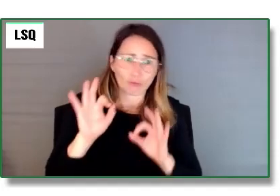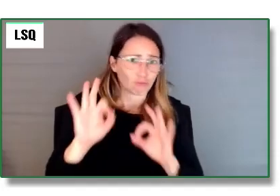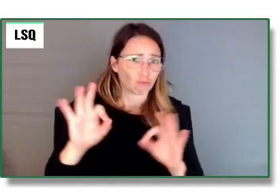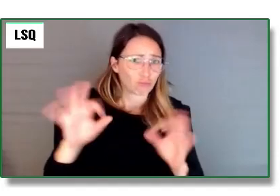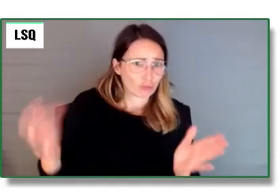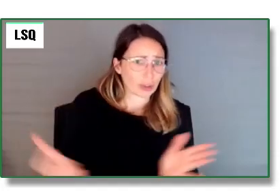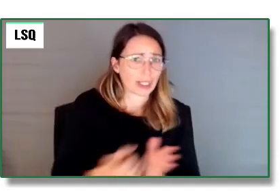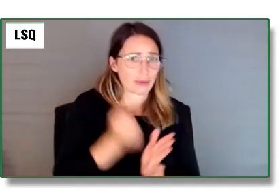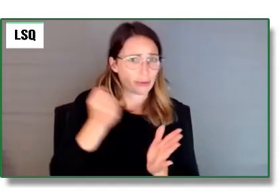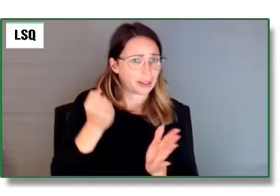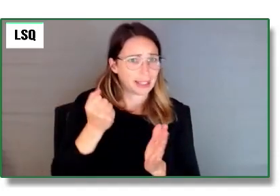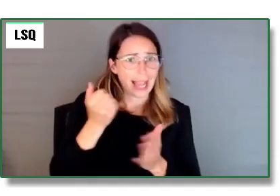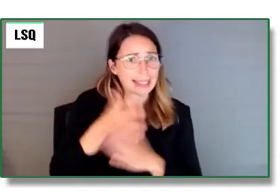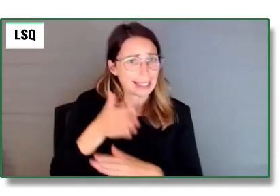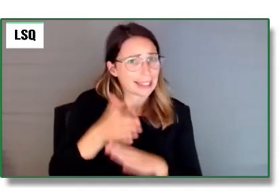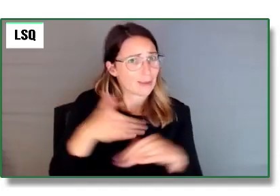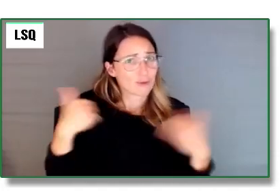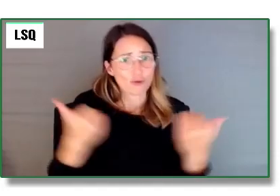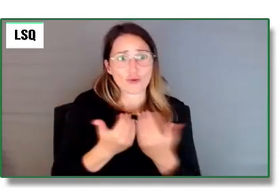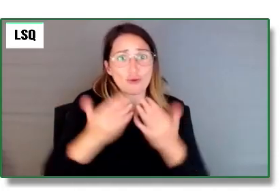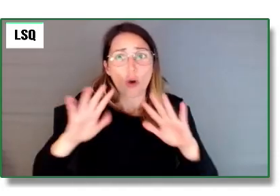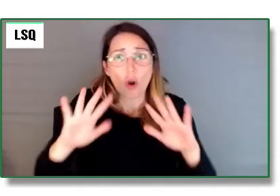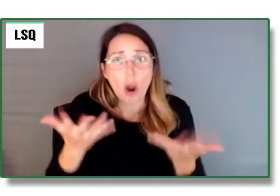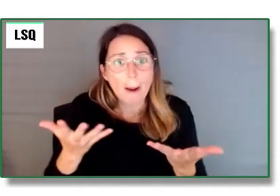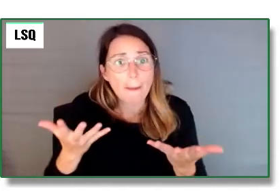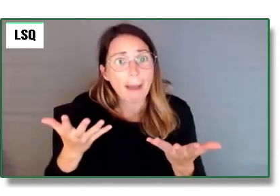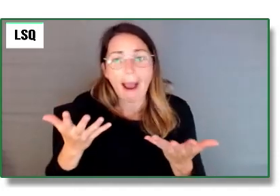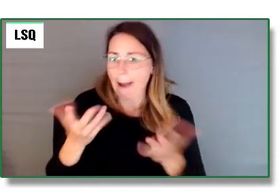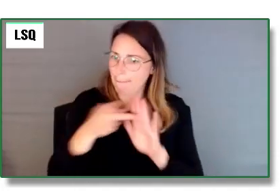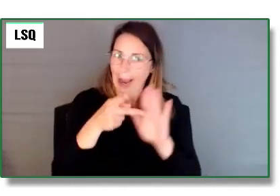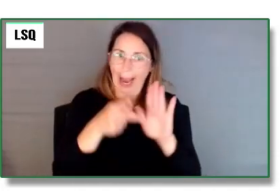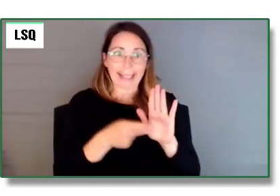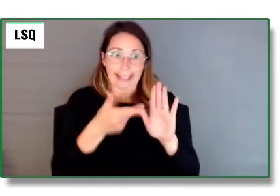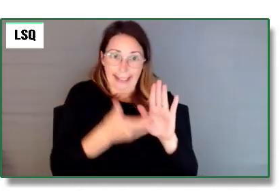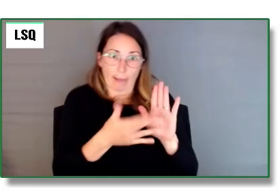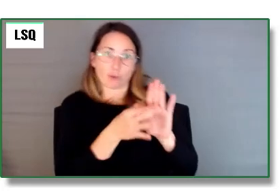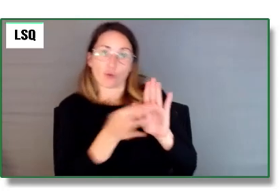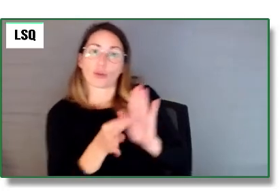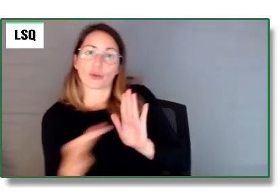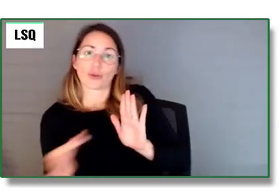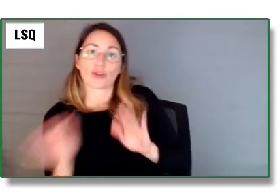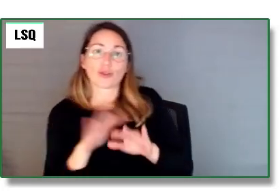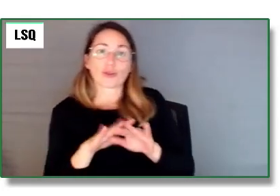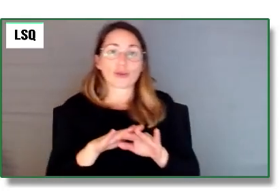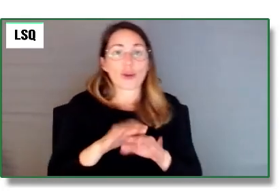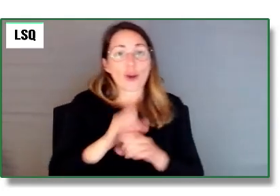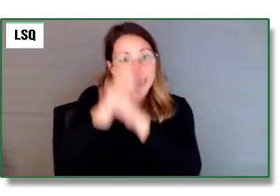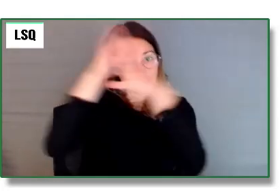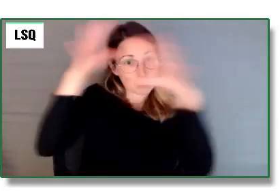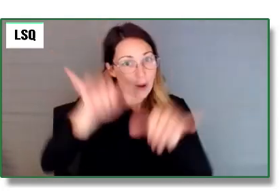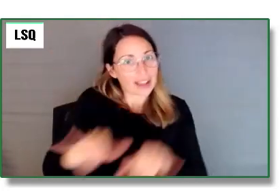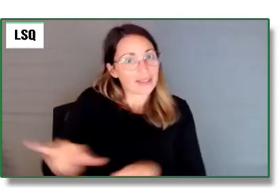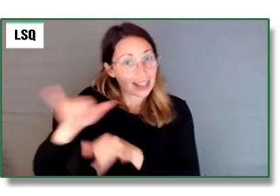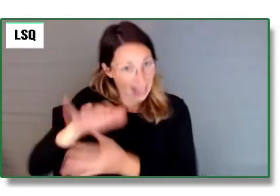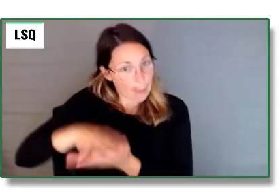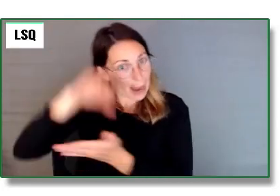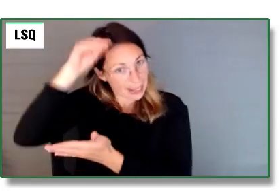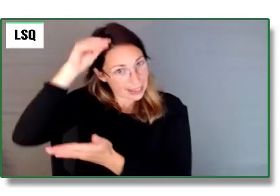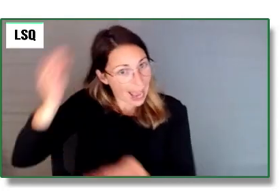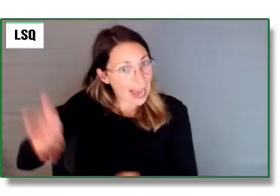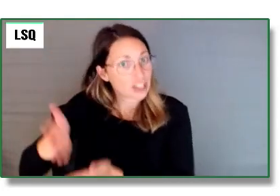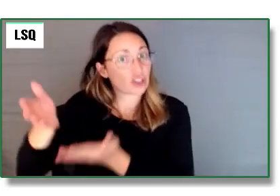en adoptant au moins certains des principes de la conception universelle de l'apprentissage. Le personnel du café numéro 3